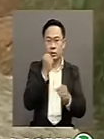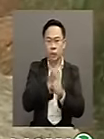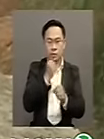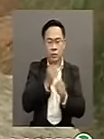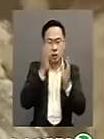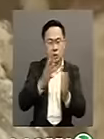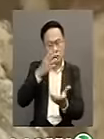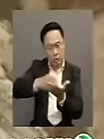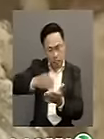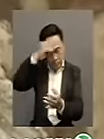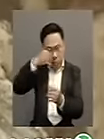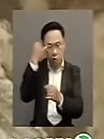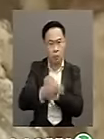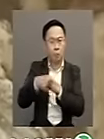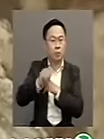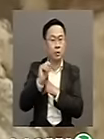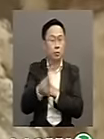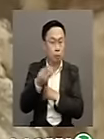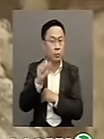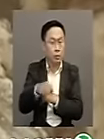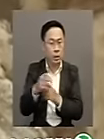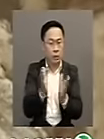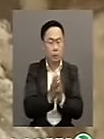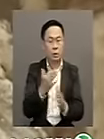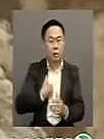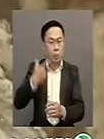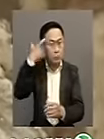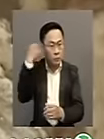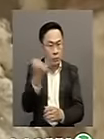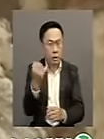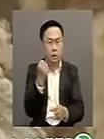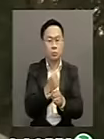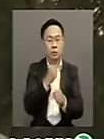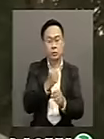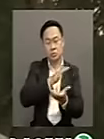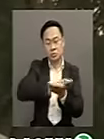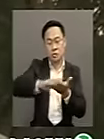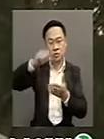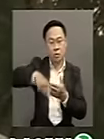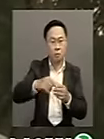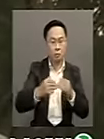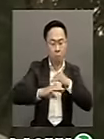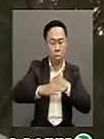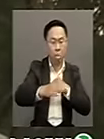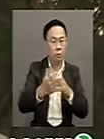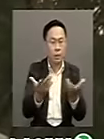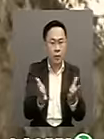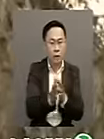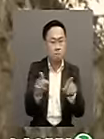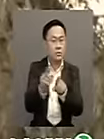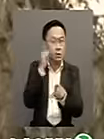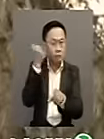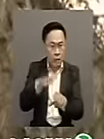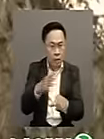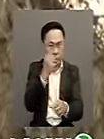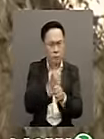นที่ไม่จบการศึกษาชั้นประถมด้วยซ้ำและหากทำได้แค่นี้ควรระเบิดทิ้งดีกว่าผู้ใช้อีกคนโพสต์ว่าทำไมคนที่มี